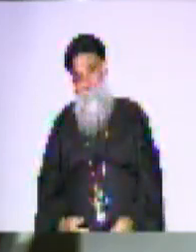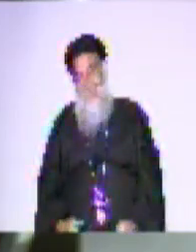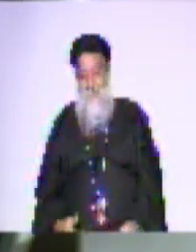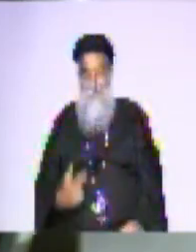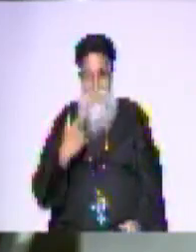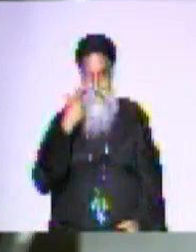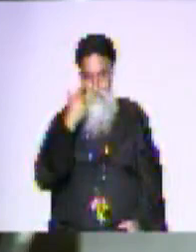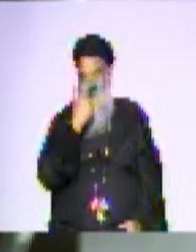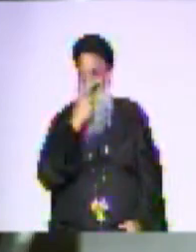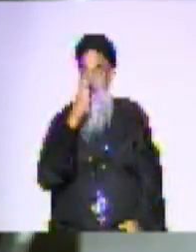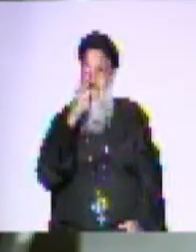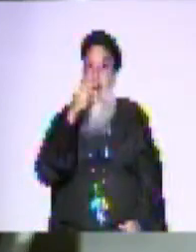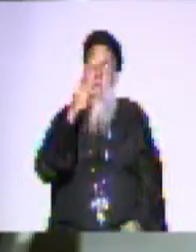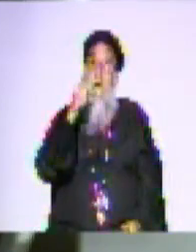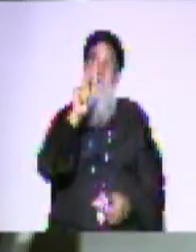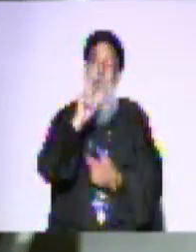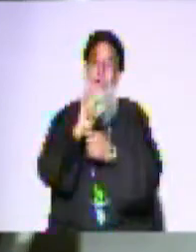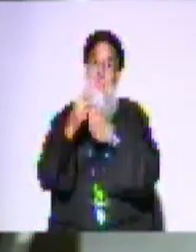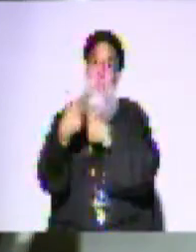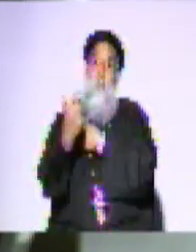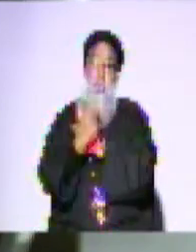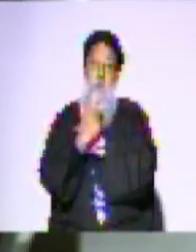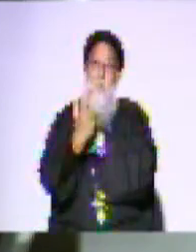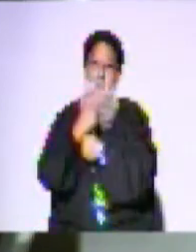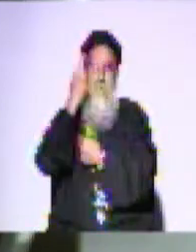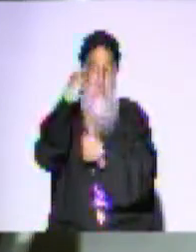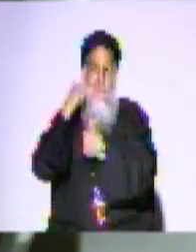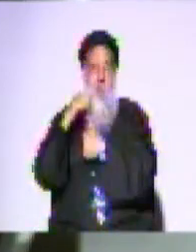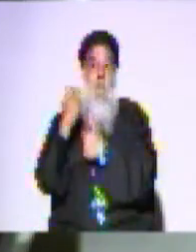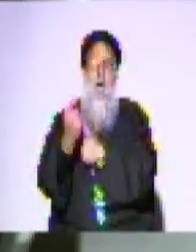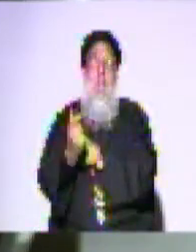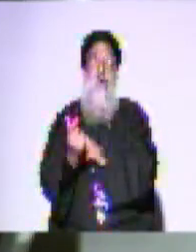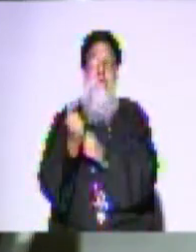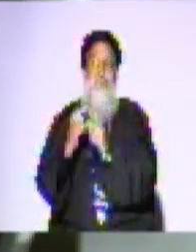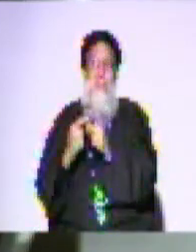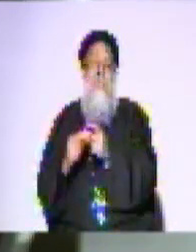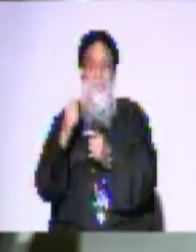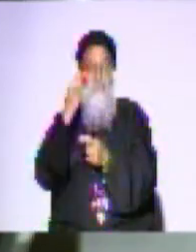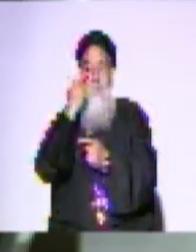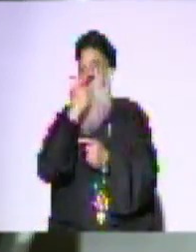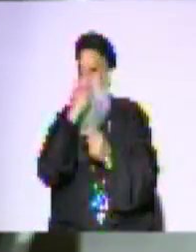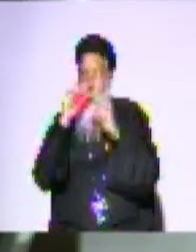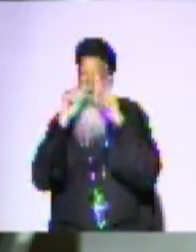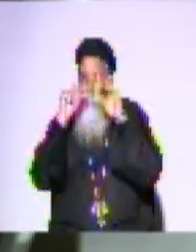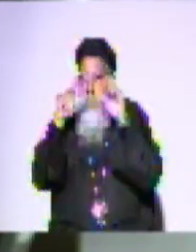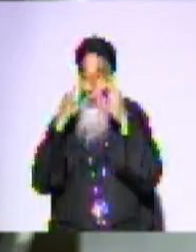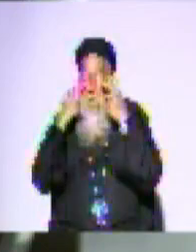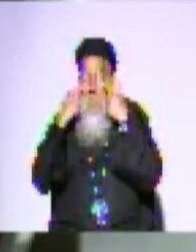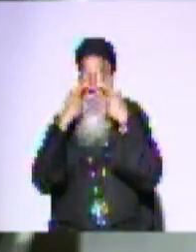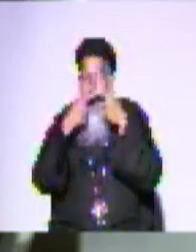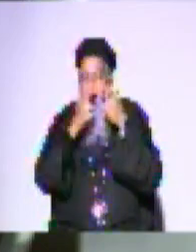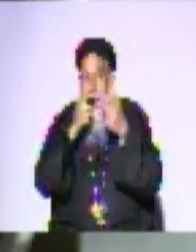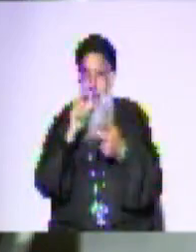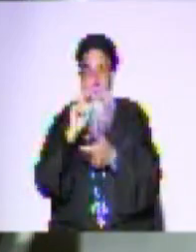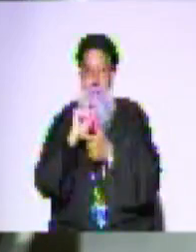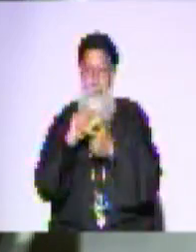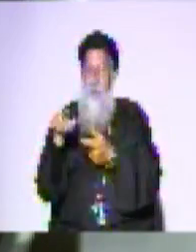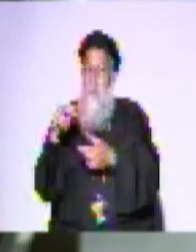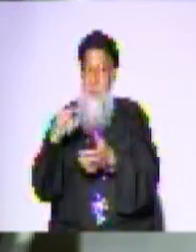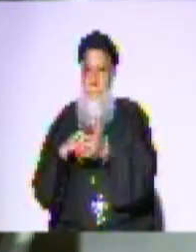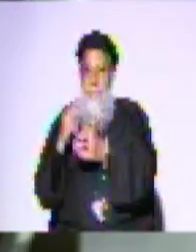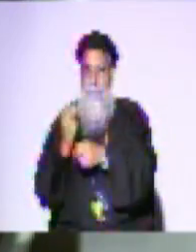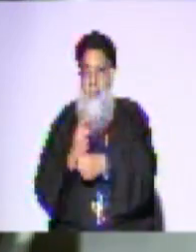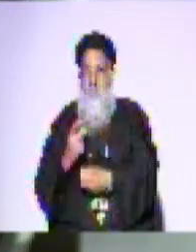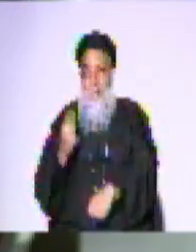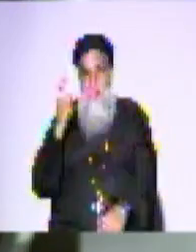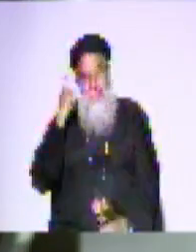النظرة الروحية والفكر الروحي، فبقى مستنير. قالوا له المسيح خاطئ، قال لهم